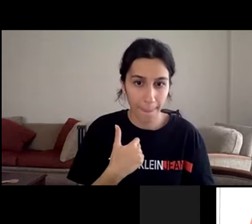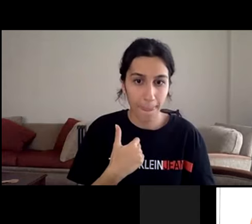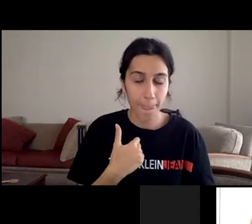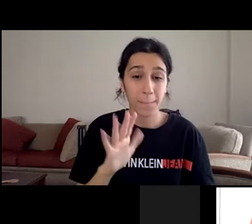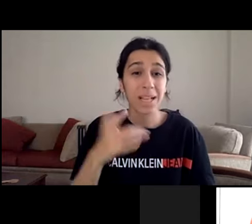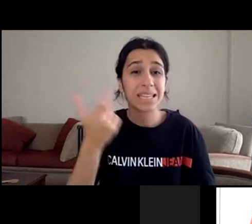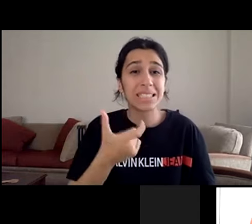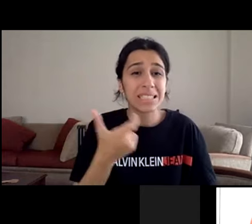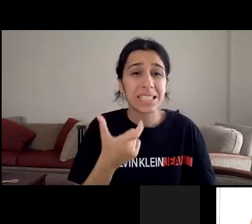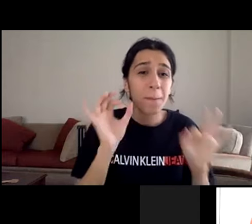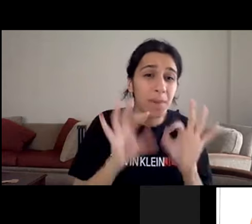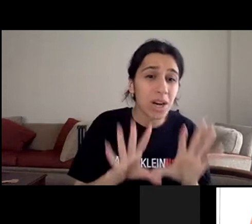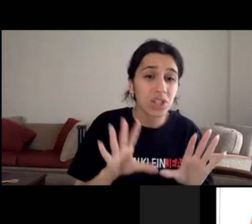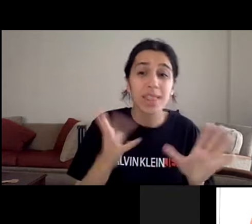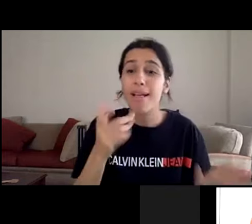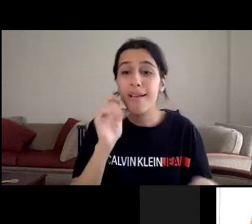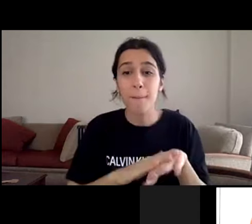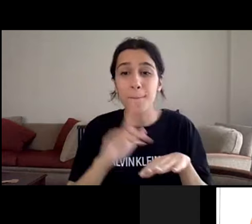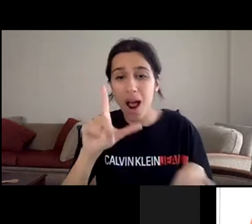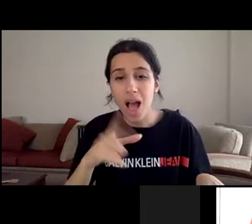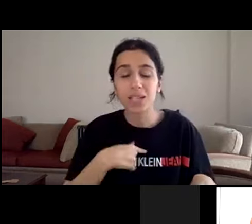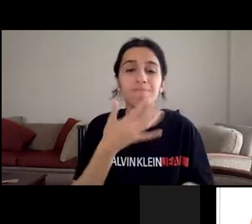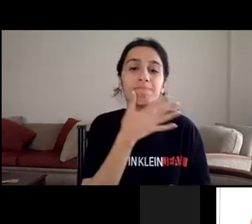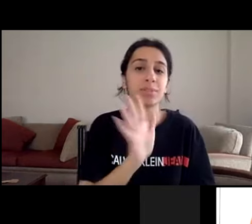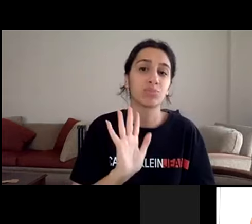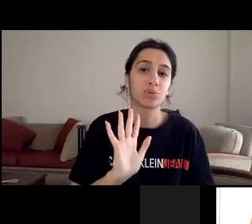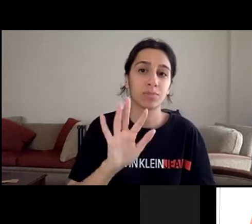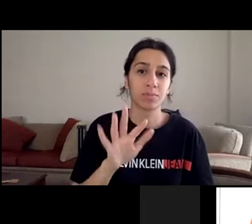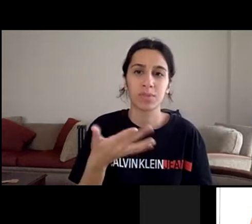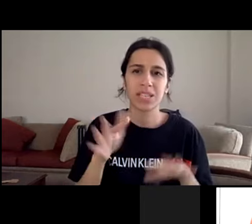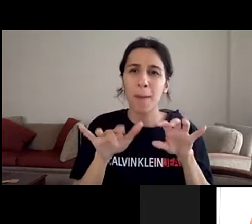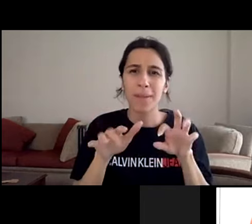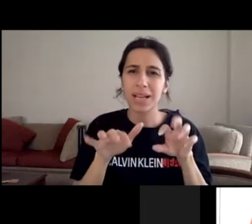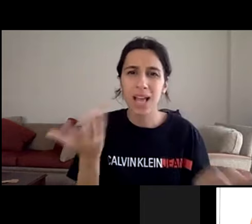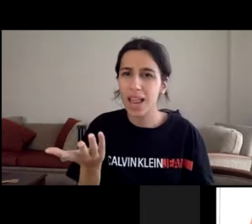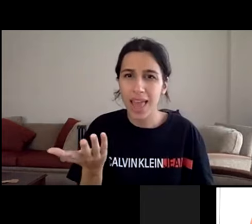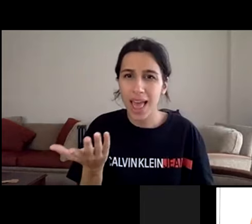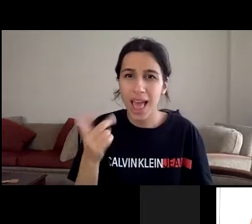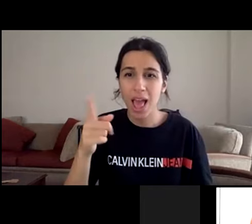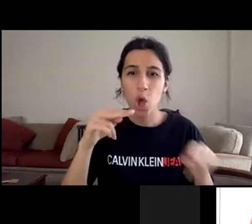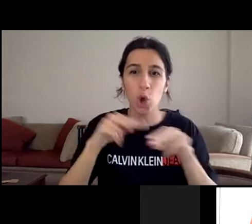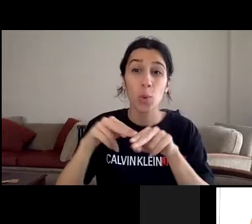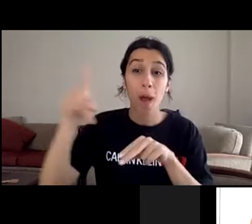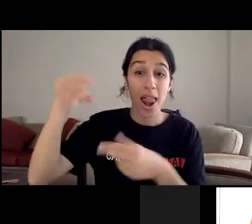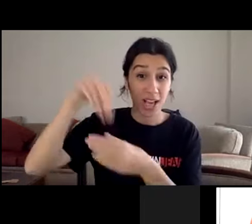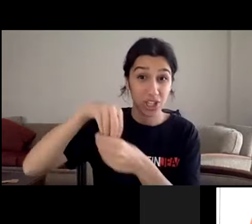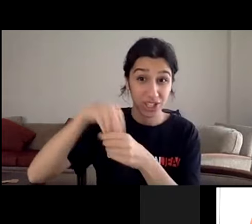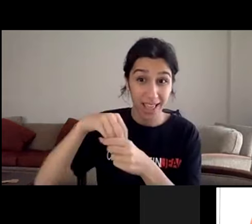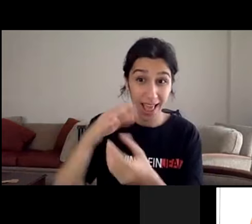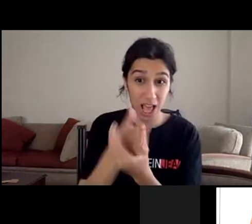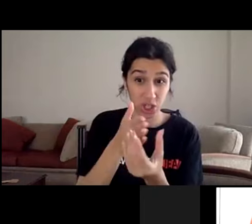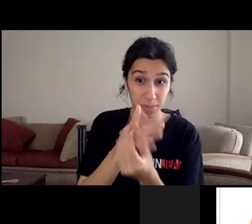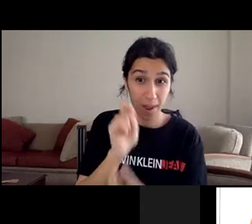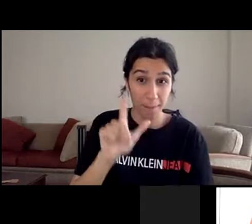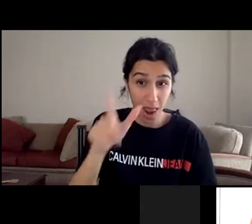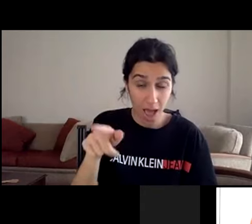nereden başlasınlar, ne yapsınlar onu şey yapamıyorum. Bilgisayar derken oradaki kütüphane otomasyon sistemini mi erişilebilir hale getirmek